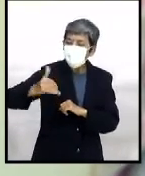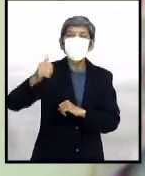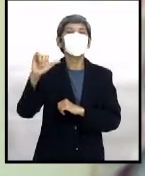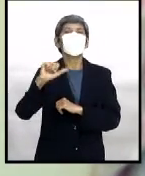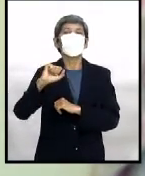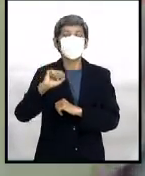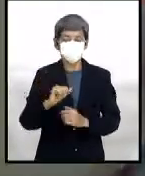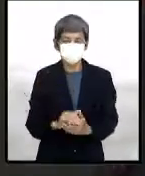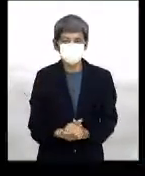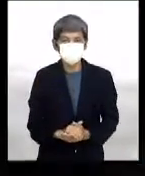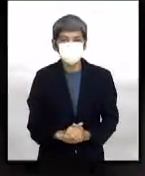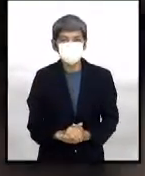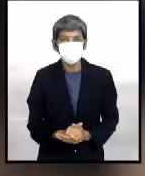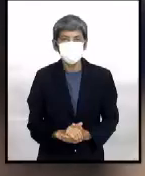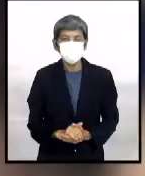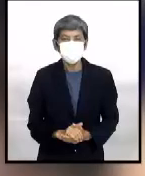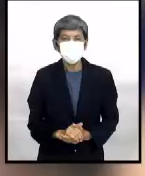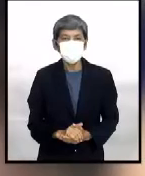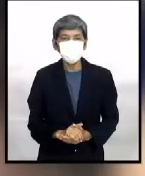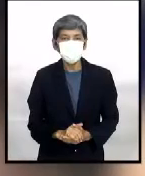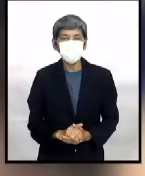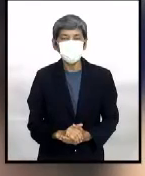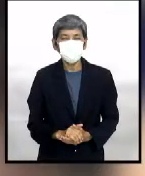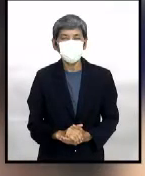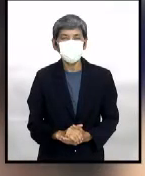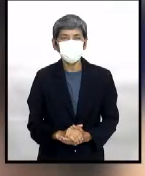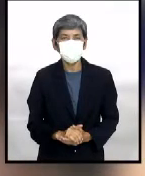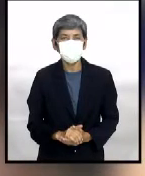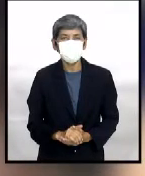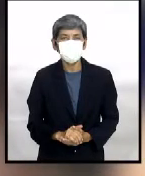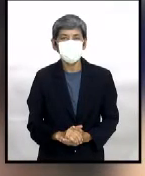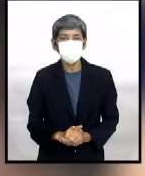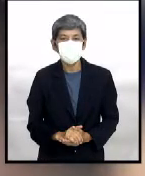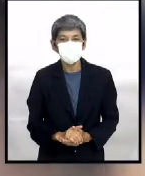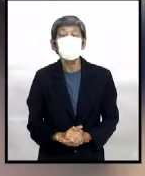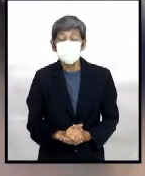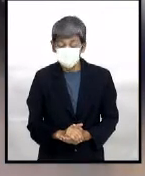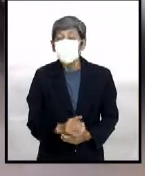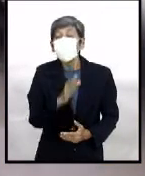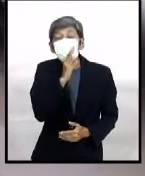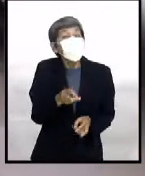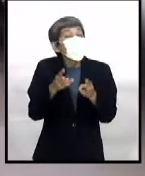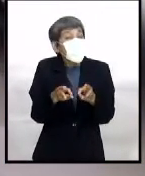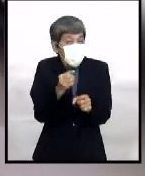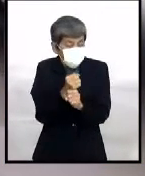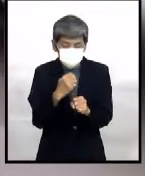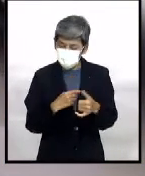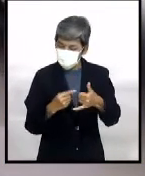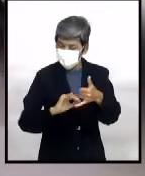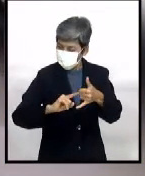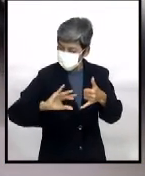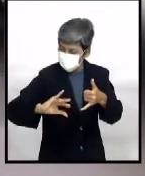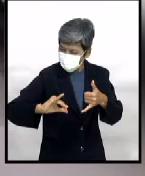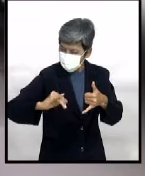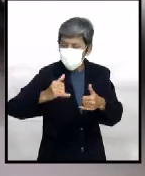องเ คราวนี้ประเด็นคือว่าทำยังไงให้เขาพัฒนาพร